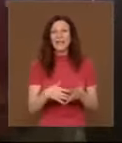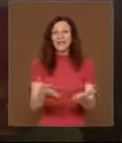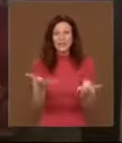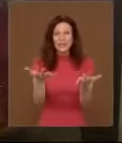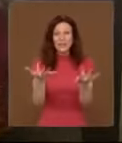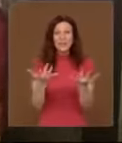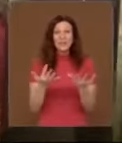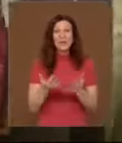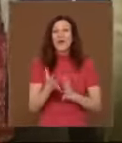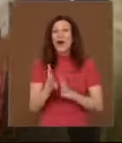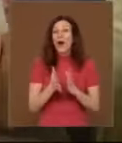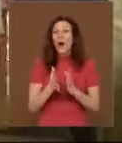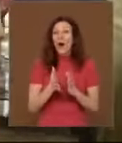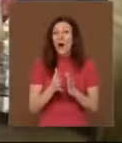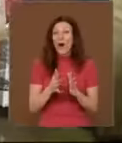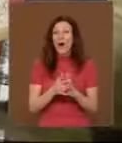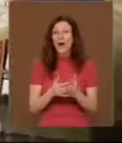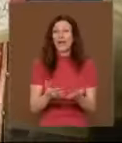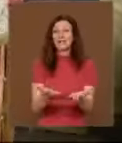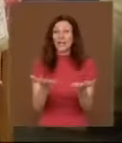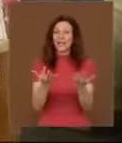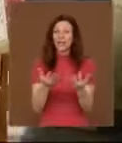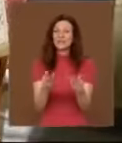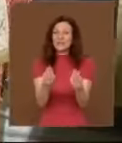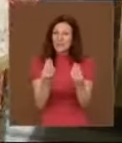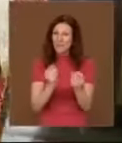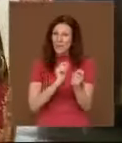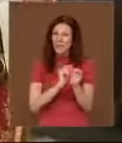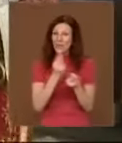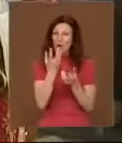призове вярващите да дойдат и да приемат